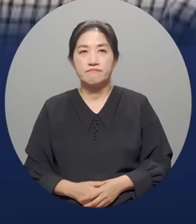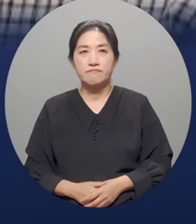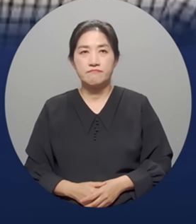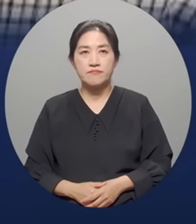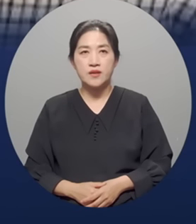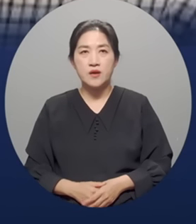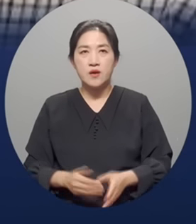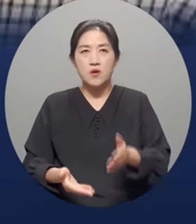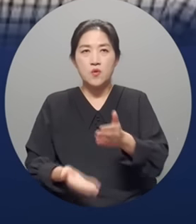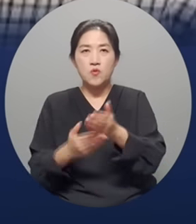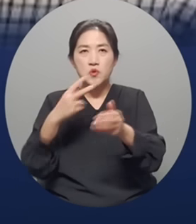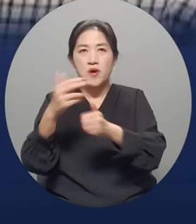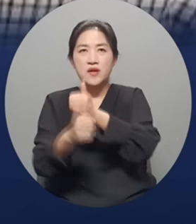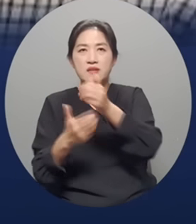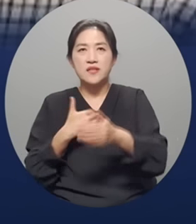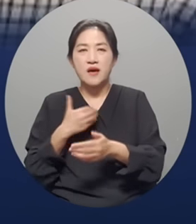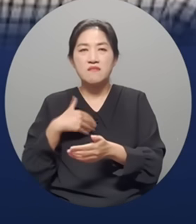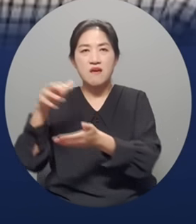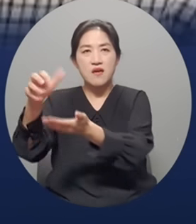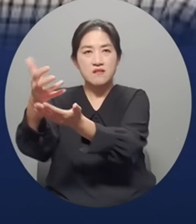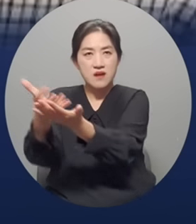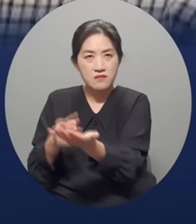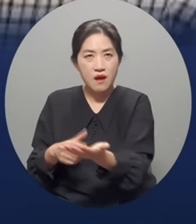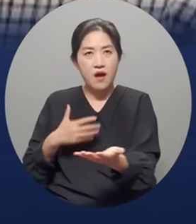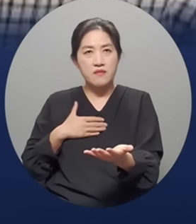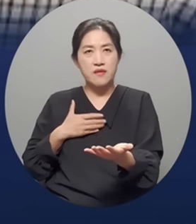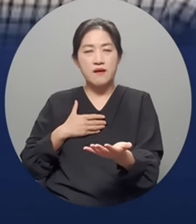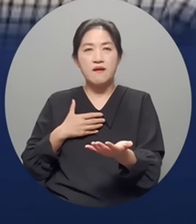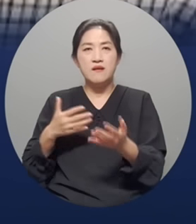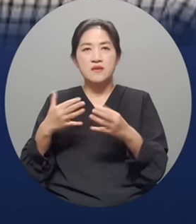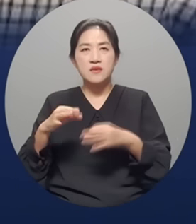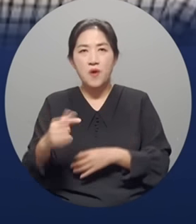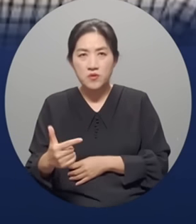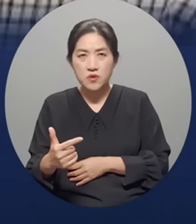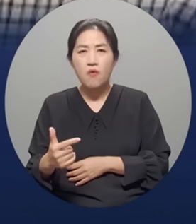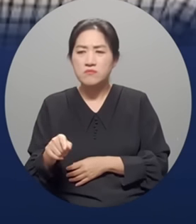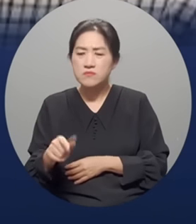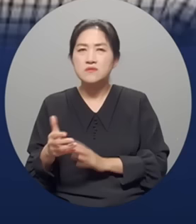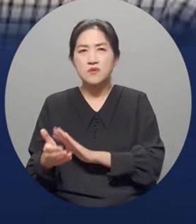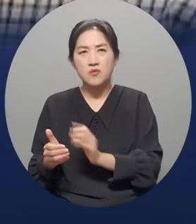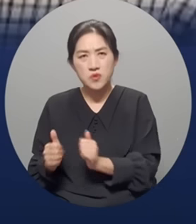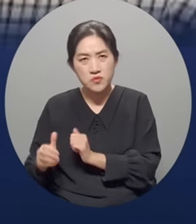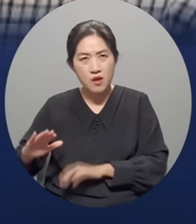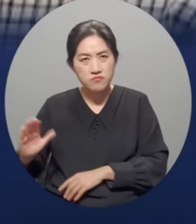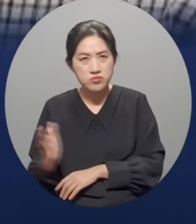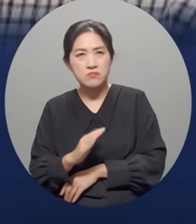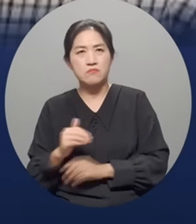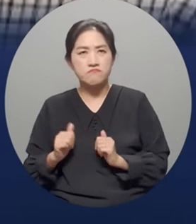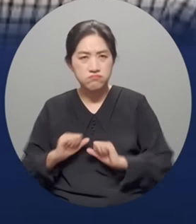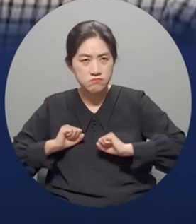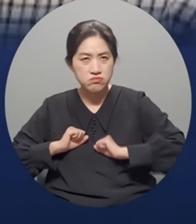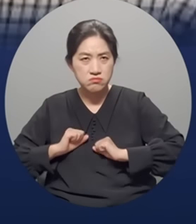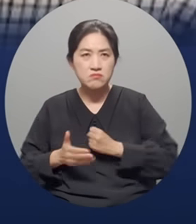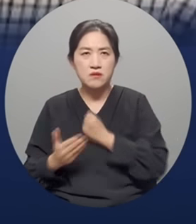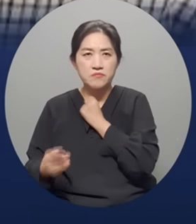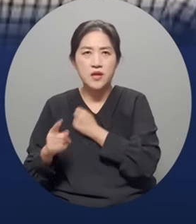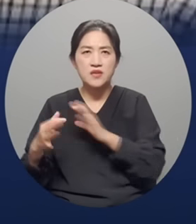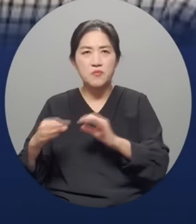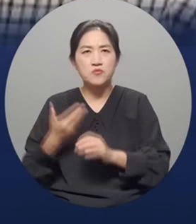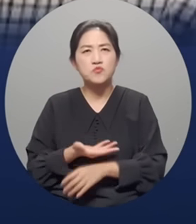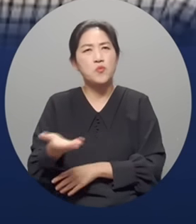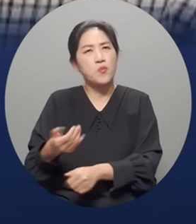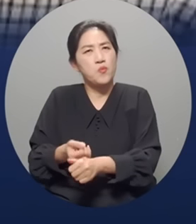김관희에서 나한테 그거 왔길래 제가 김영선이 경선 때도 열심히 뛰었으니까 그거는 김영선이